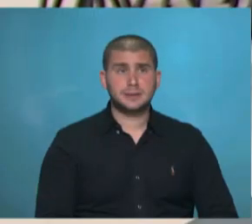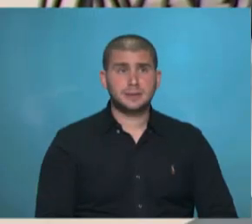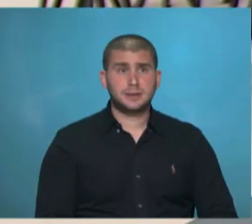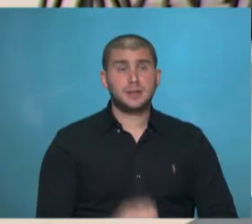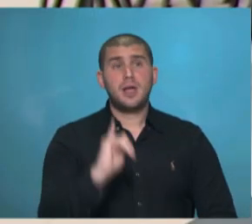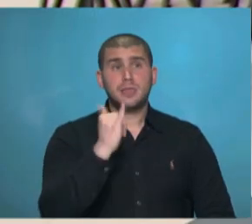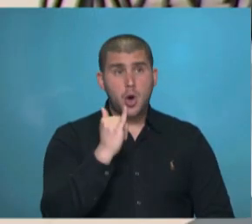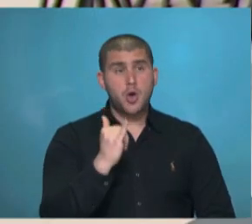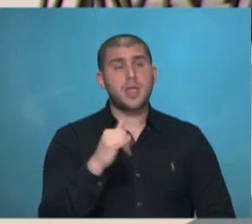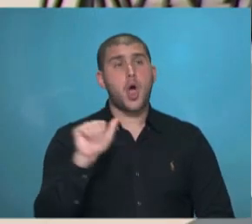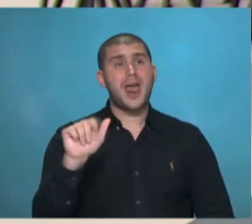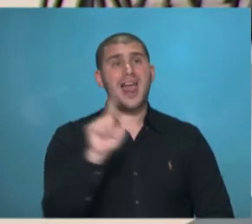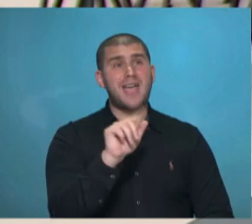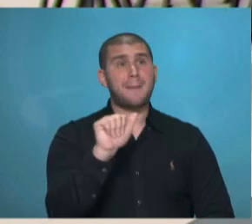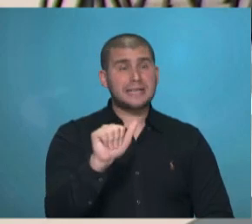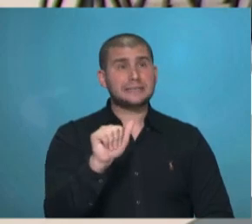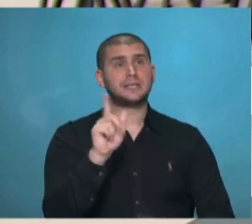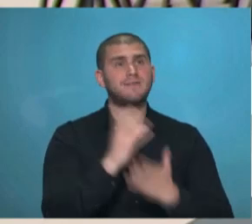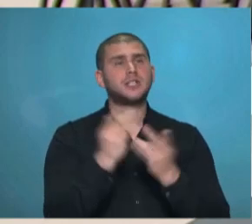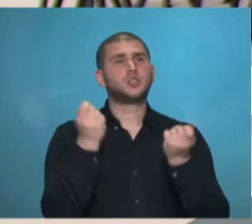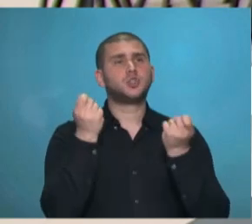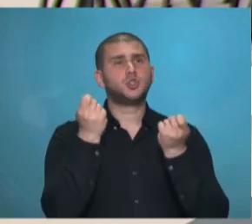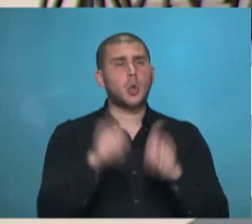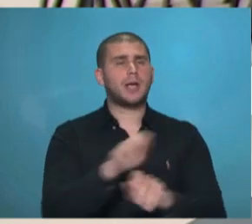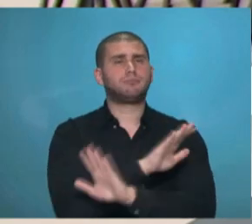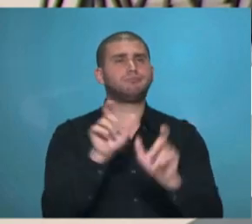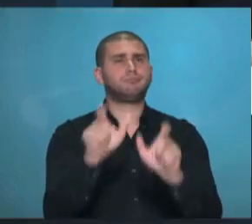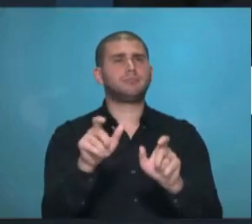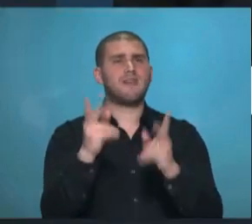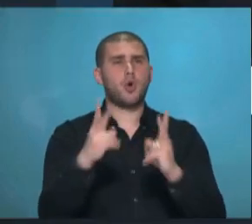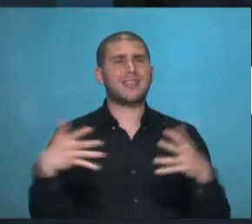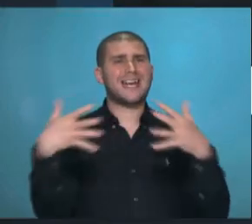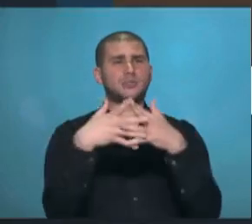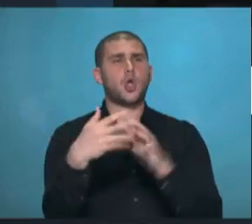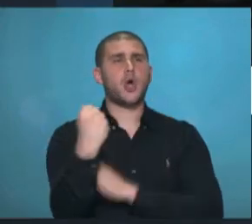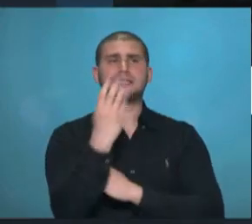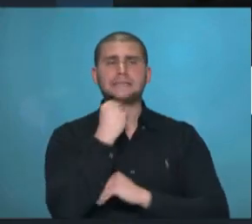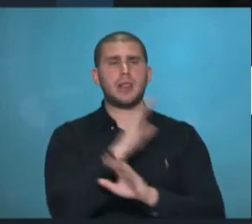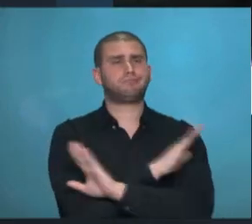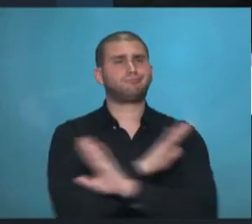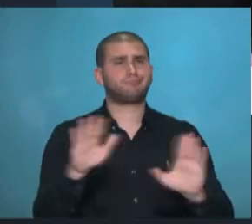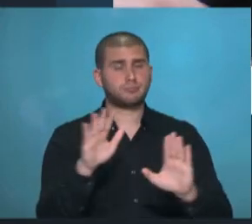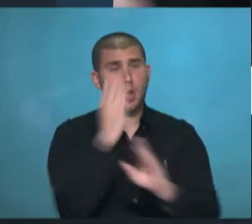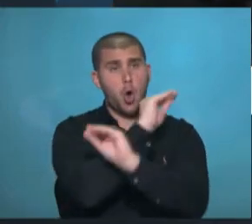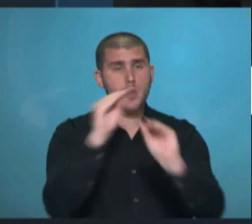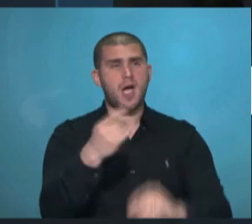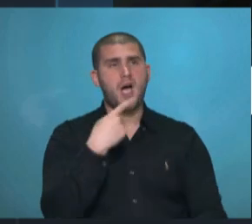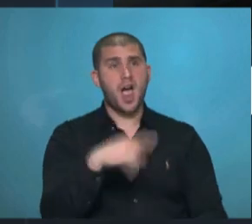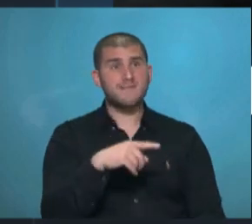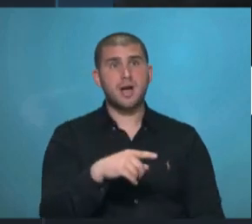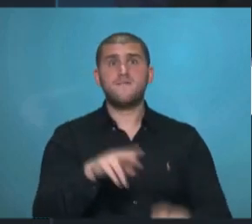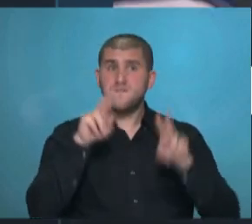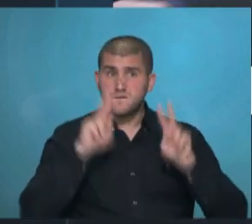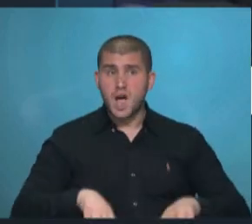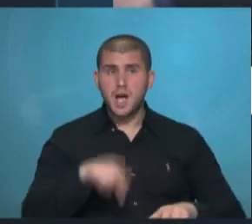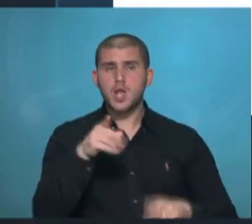נכון, מיכל, אורלי לוי אבקסיס למעשה סוגרת את האפשרות על איחוד עם חוסן לישראל של בני גנץ. בהודעה חריפה כמעט חסרת תקדים,